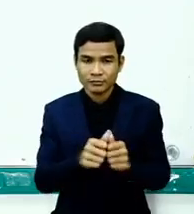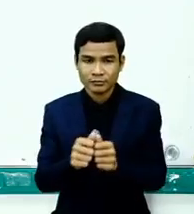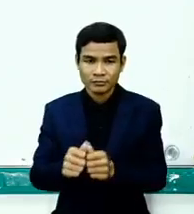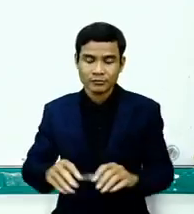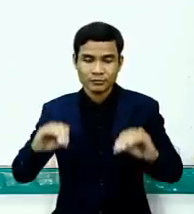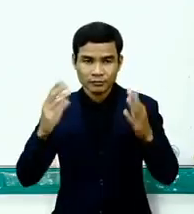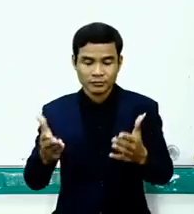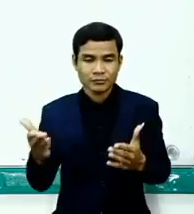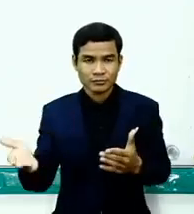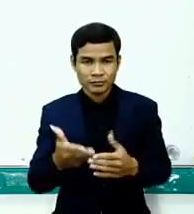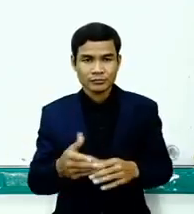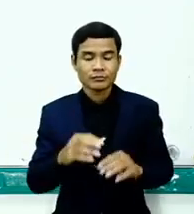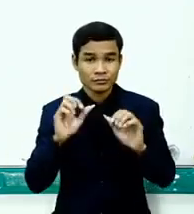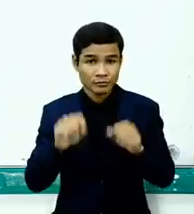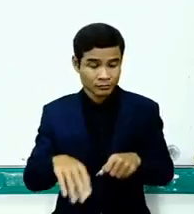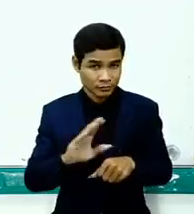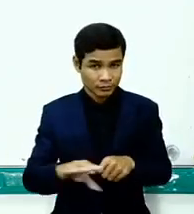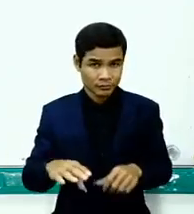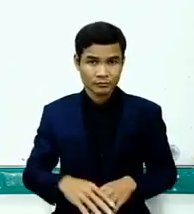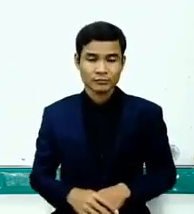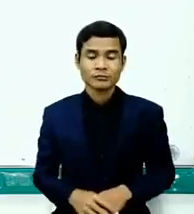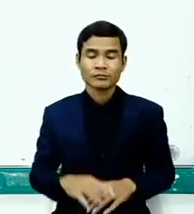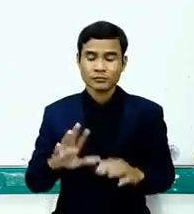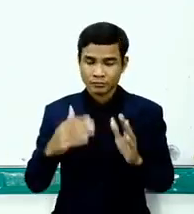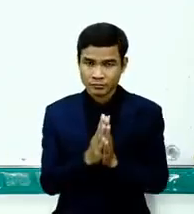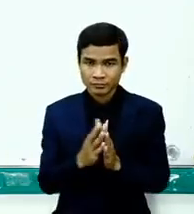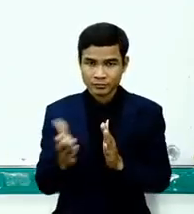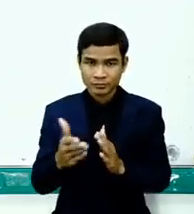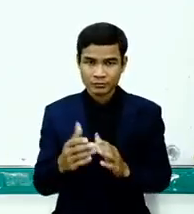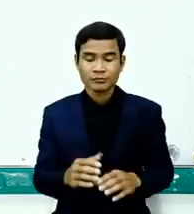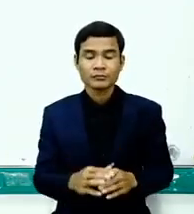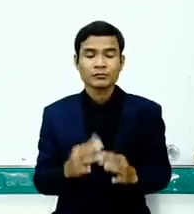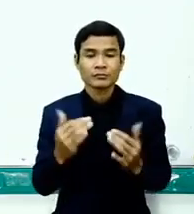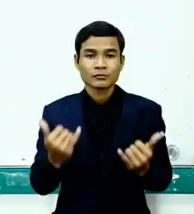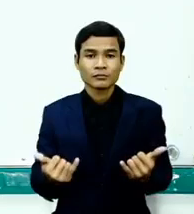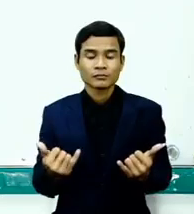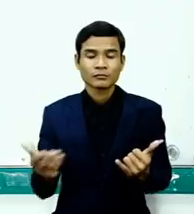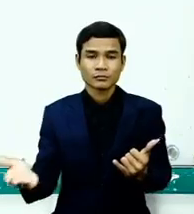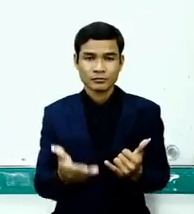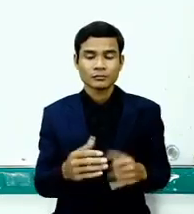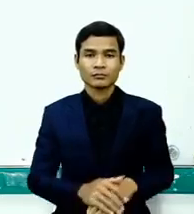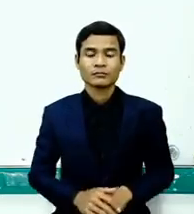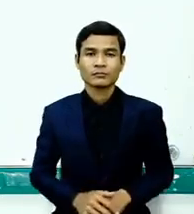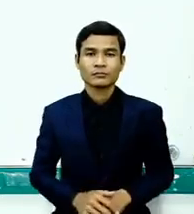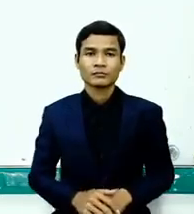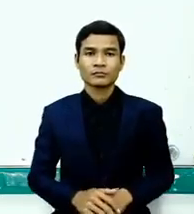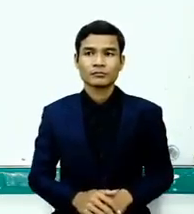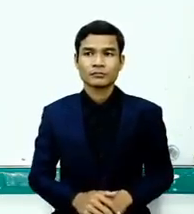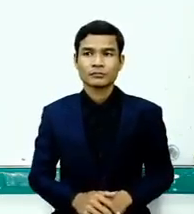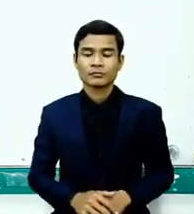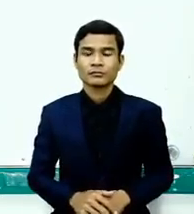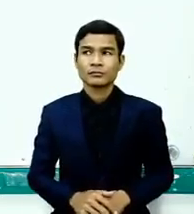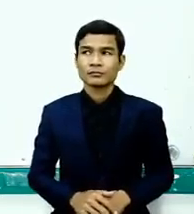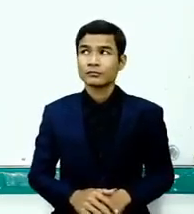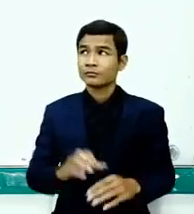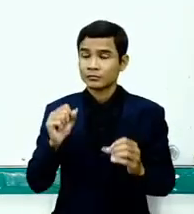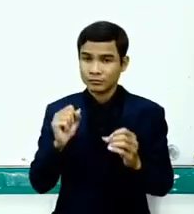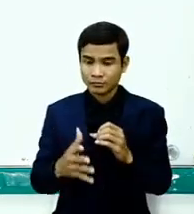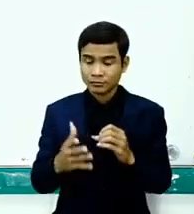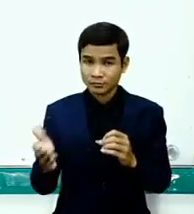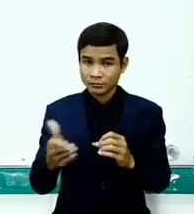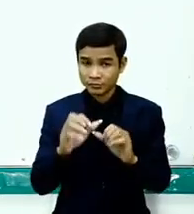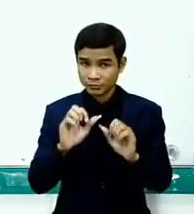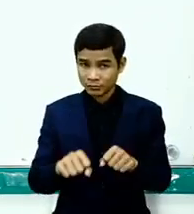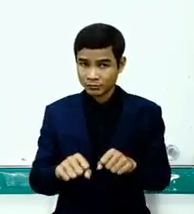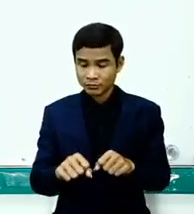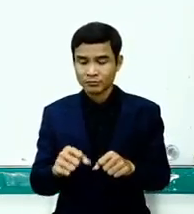ពជាមួយអ្នកគ្រូណាកូនណាចាអរគុណច្រើនតោះឥឡូវនេះកូនកូនចាយើងចាប់ផ្ដើមណាកូ